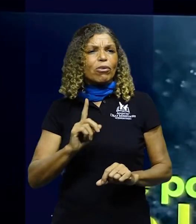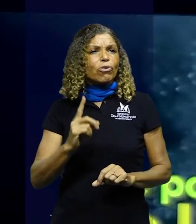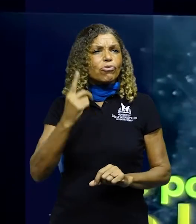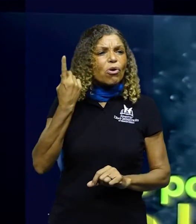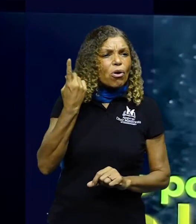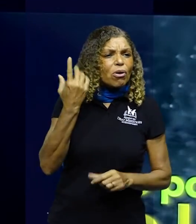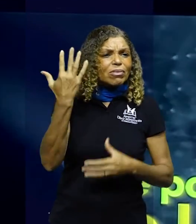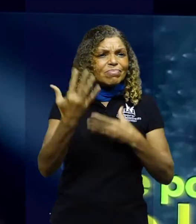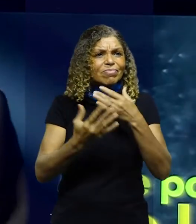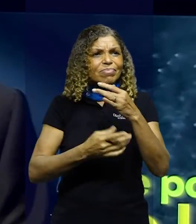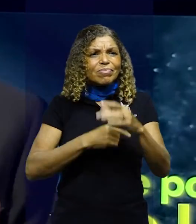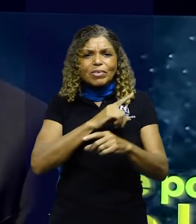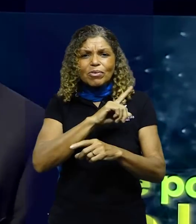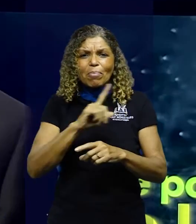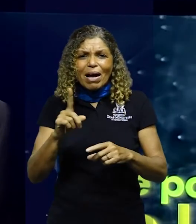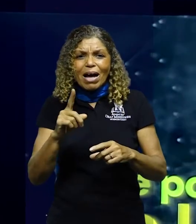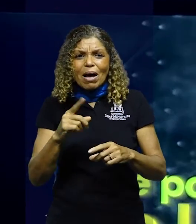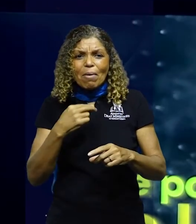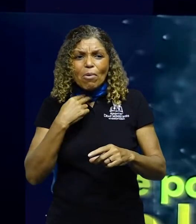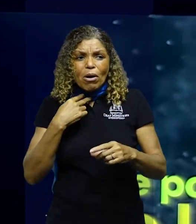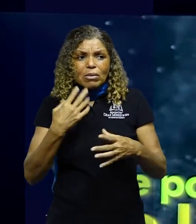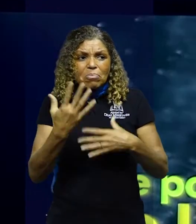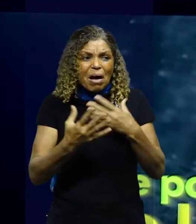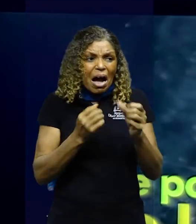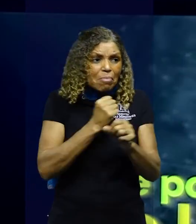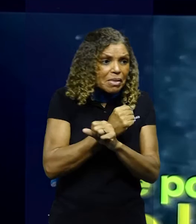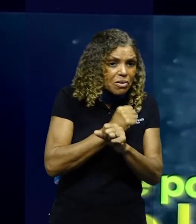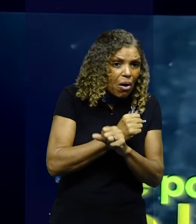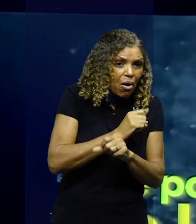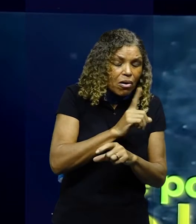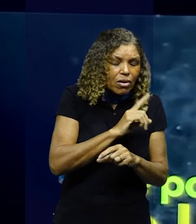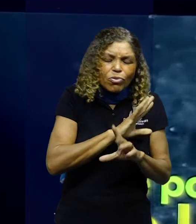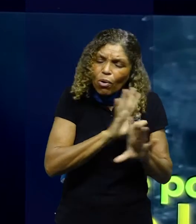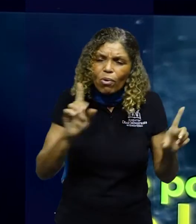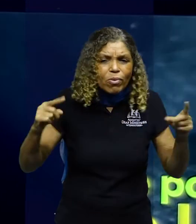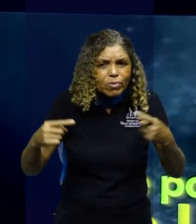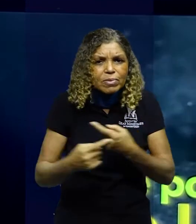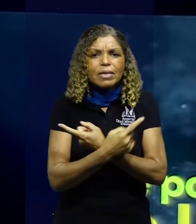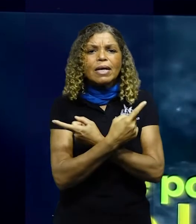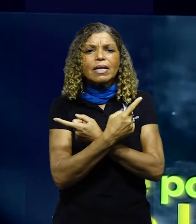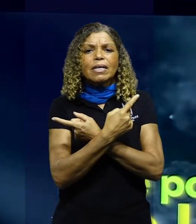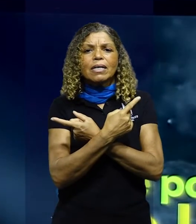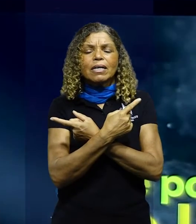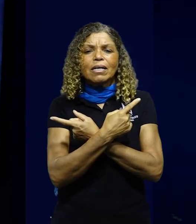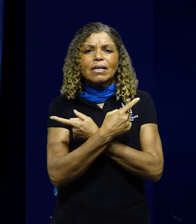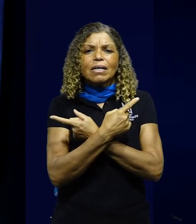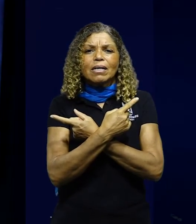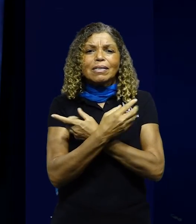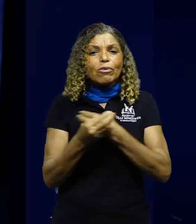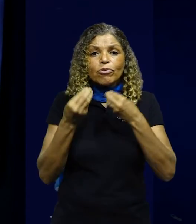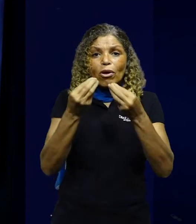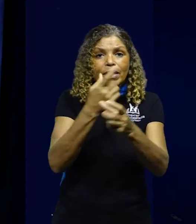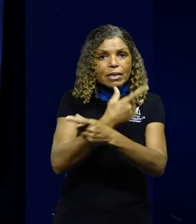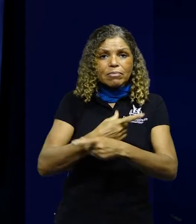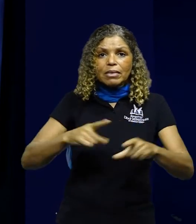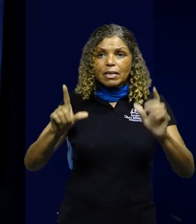pas destinés à restreindre notre liberté. Au contraire, ils garantissent la liberté de chacun. La loi